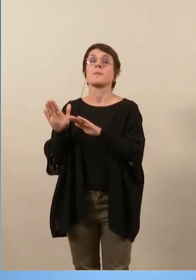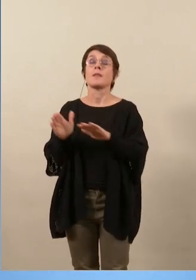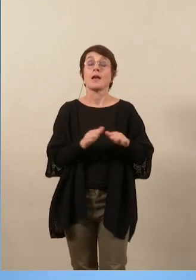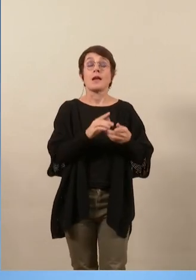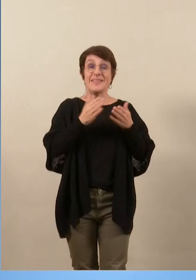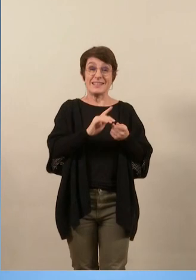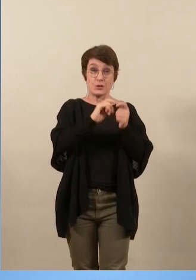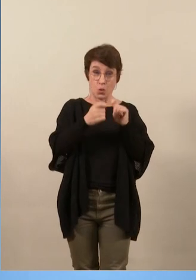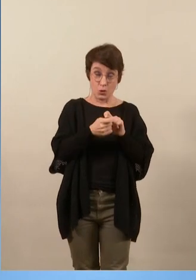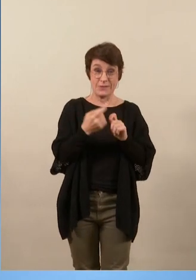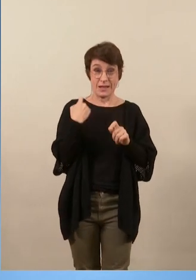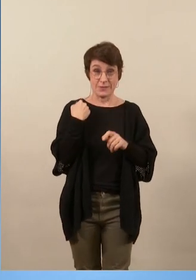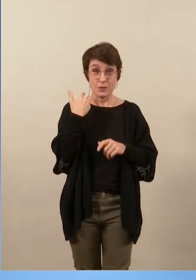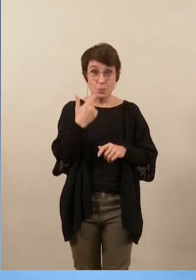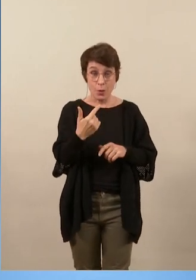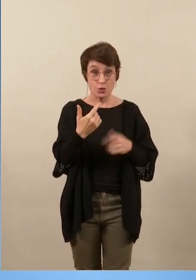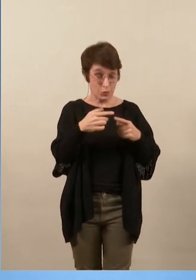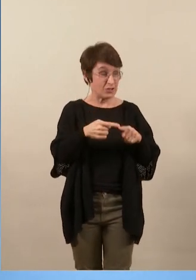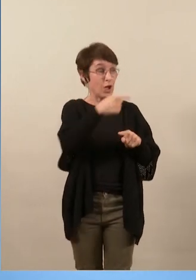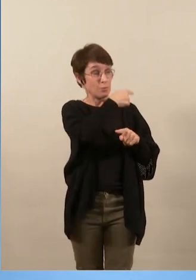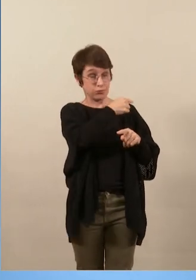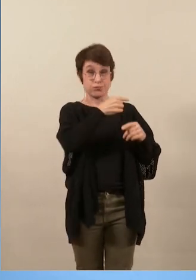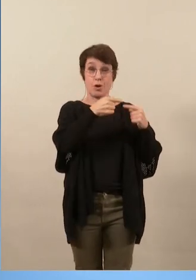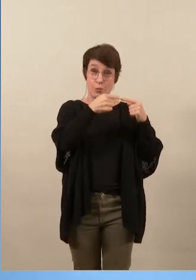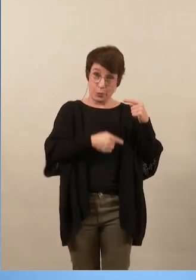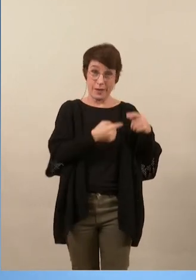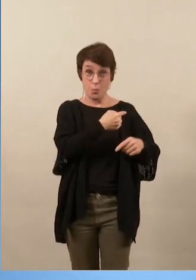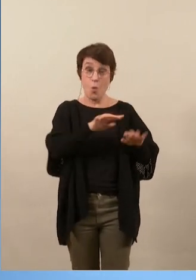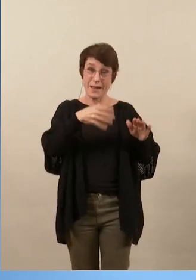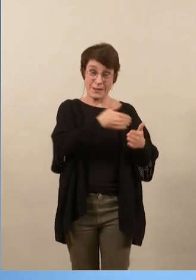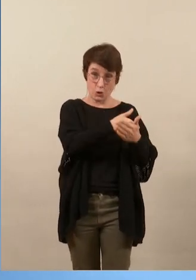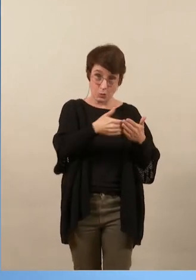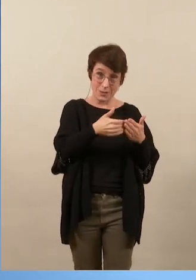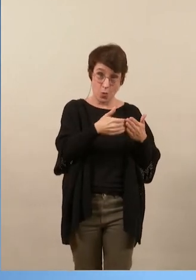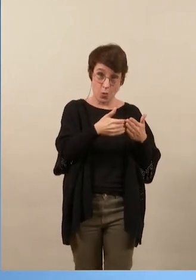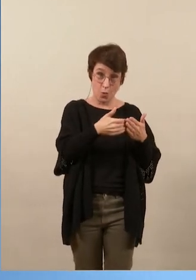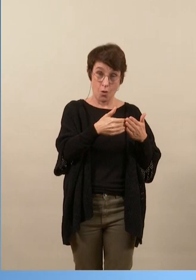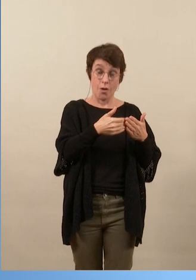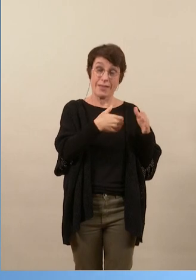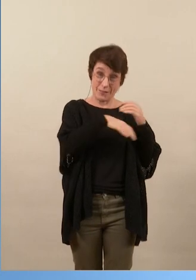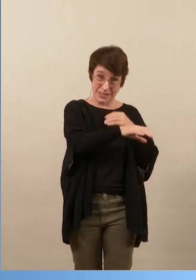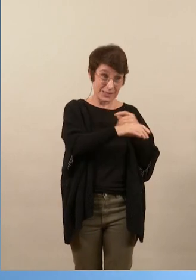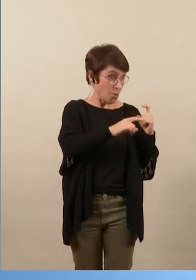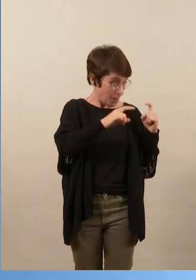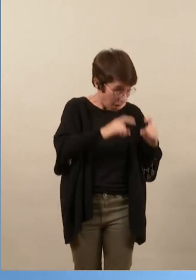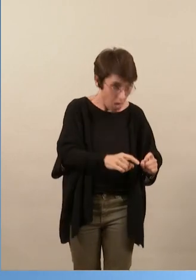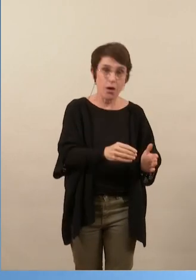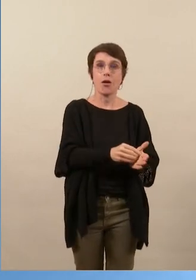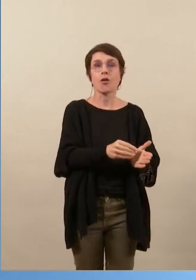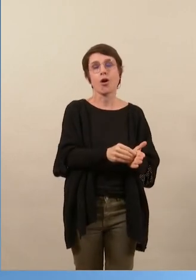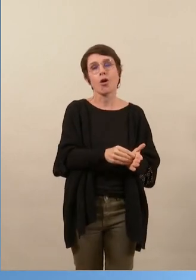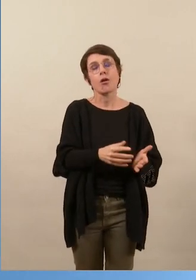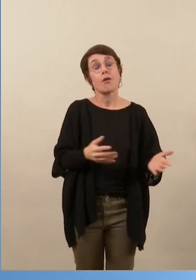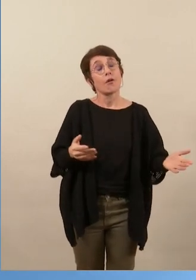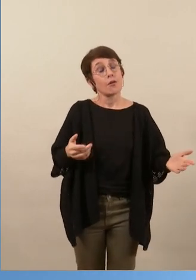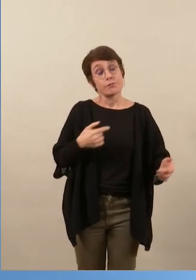vient déjà enregistrer une baisse de près de 14 millions d'euros des dépenses d'investissement par rapport à ce qui a été prévu une nouvelle fois mais nous commençons à en avoir l'habitude